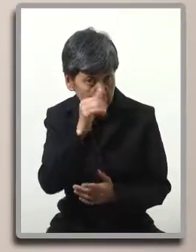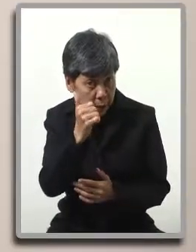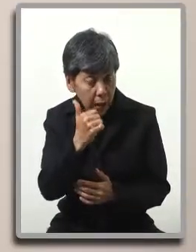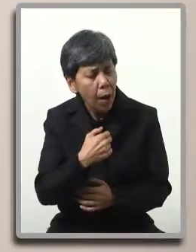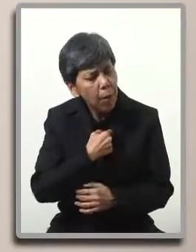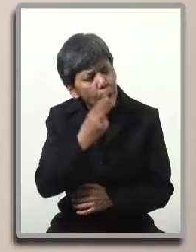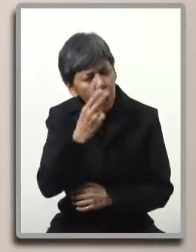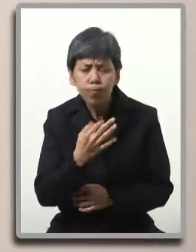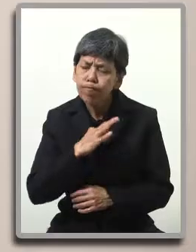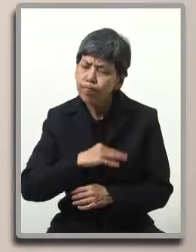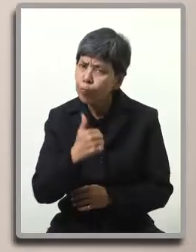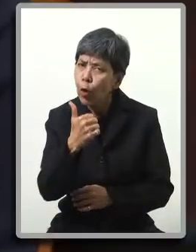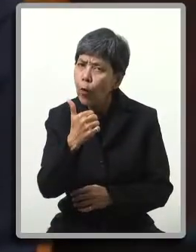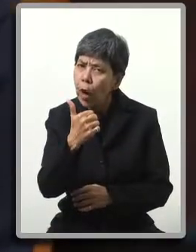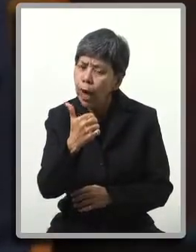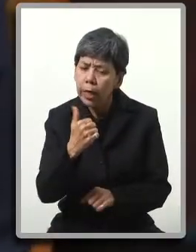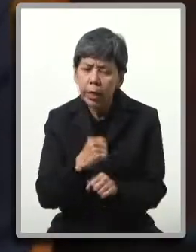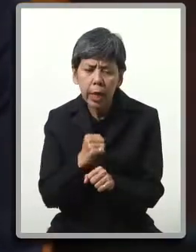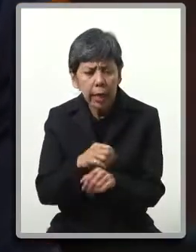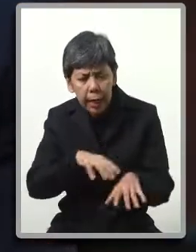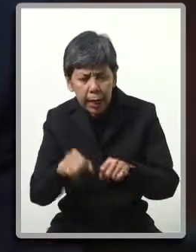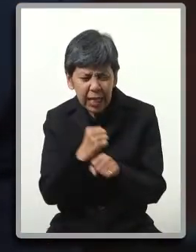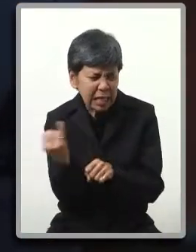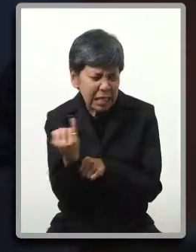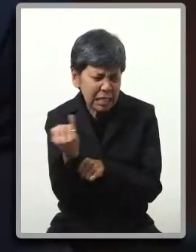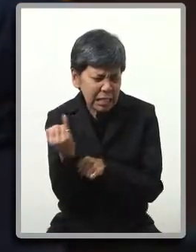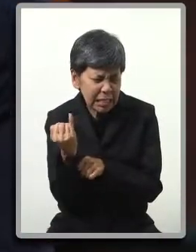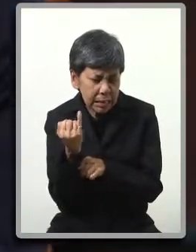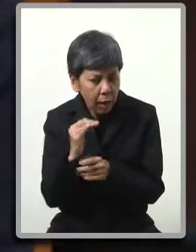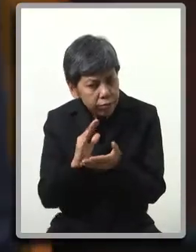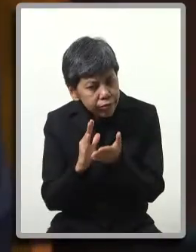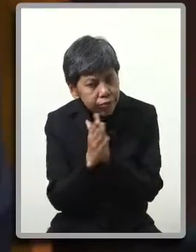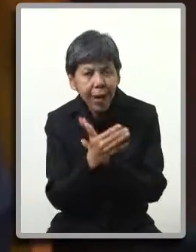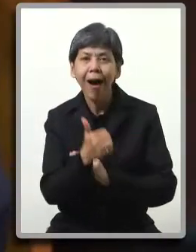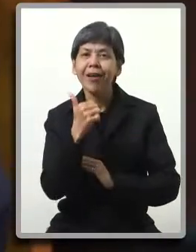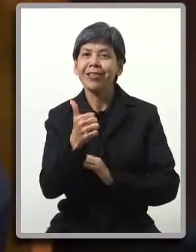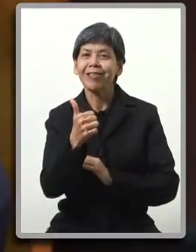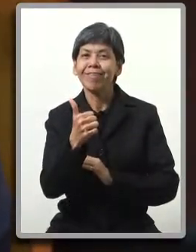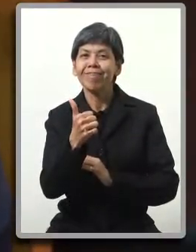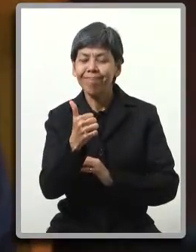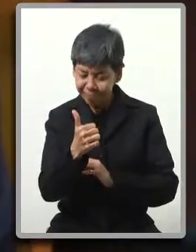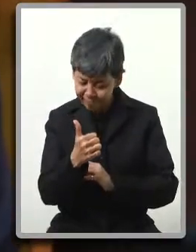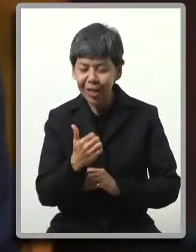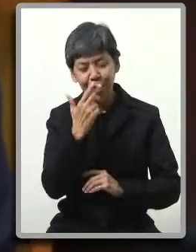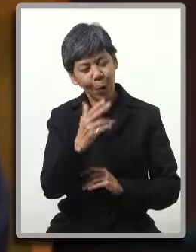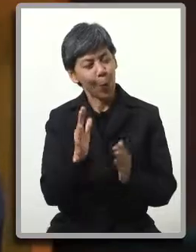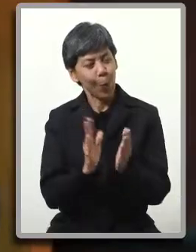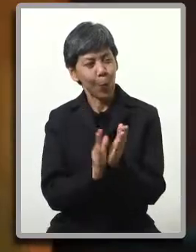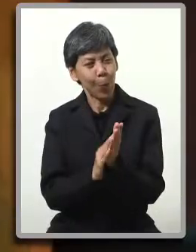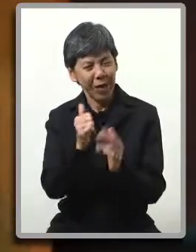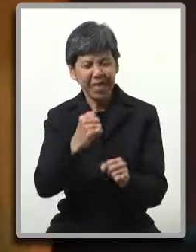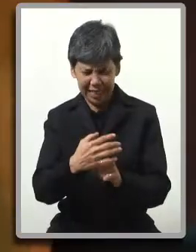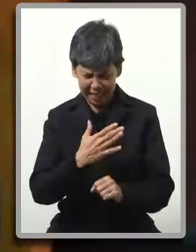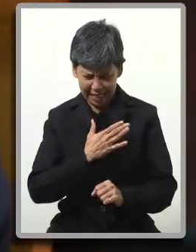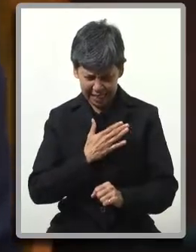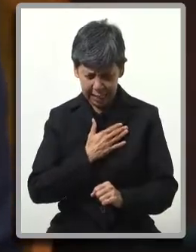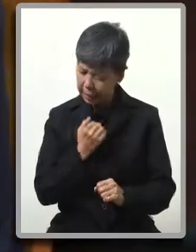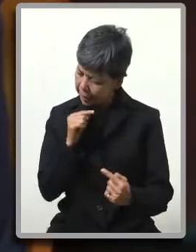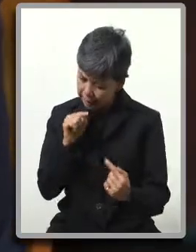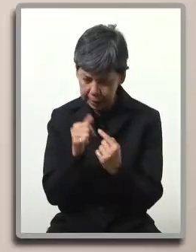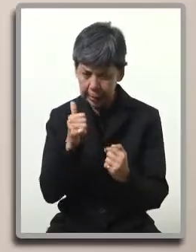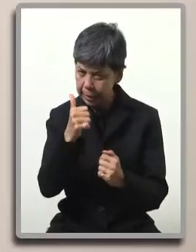น้อยผมว่าพึงพอใจจากคนที่ปฏิบัติแย่ที่สุดตอนนี้ดีขึ้นมาเกือบจะที่สุดก็ดีใจแล้วแต่ก็ยังอยากจะให้ไปถึงจุด